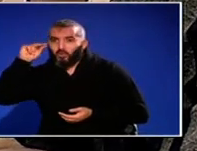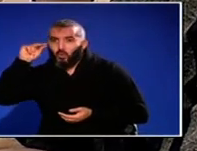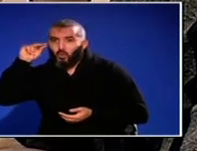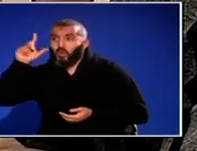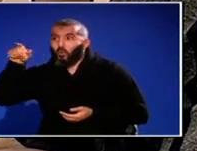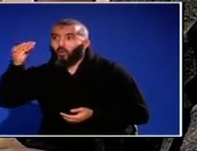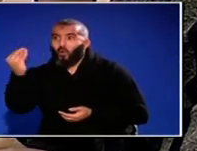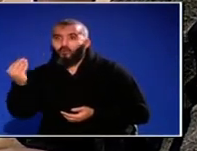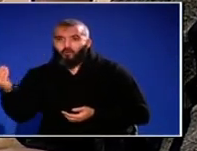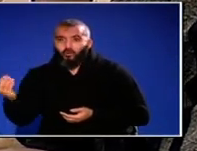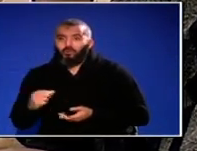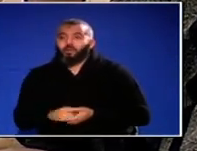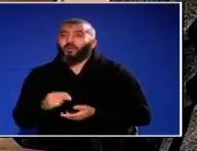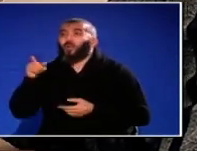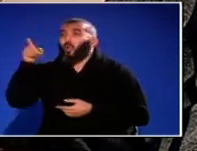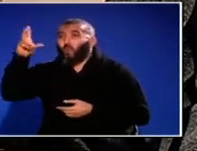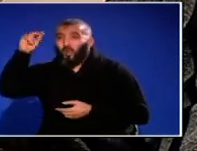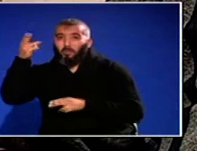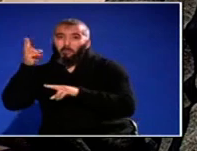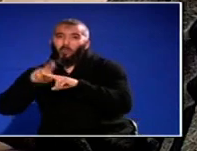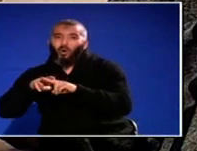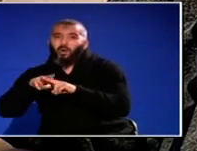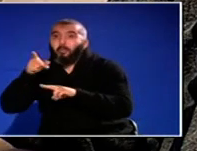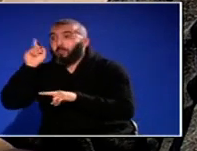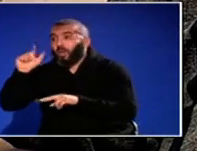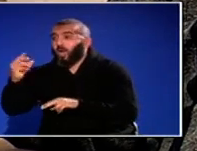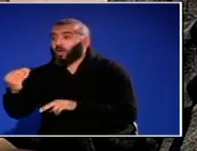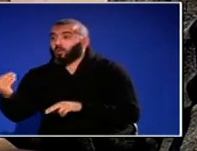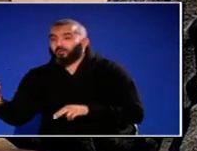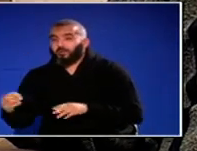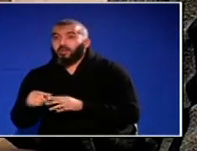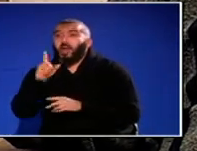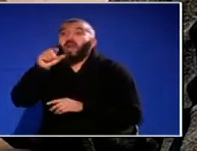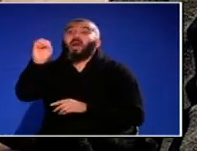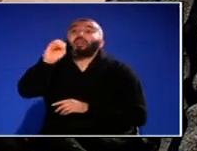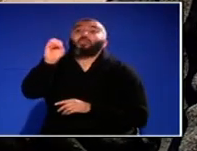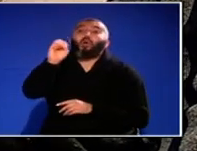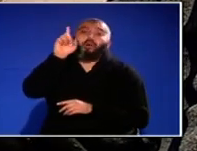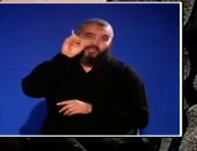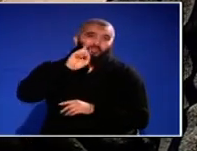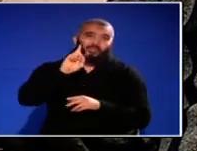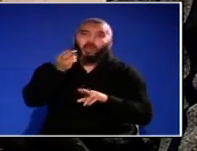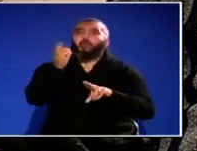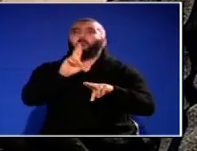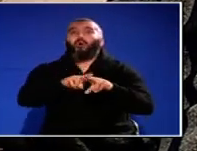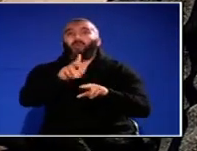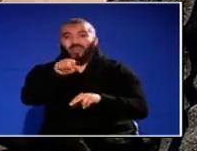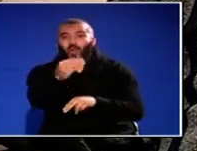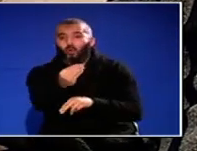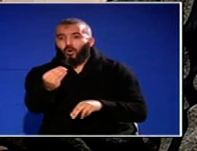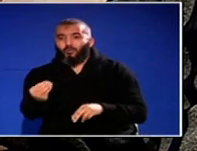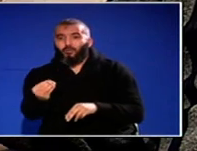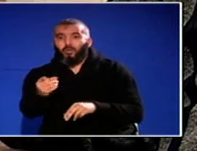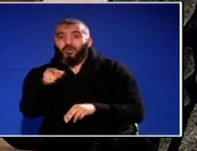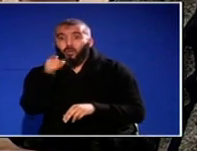مات وترك بنت بنت، فبنت الابن تارث وبنت البنت لا تارث، لانها من ذوي الارحام ماشي من ذوي الفروض